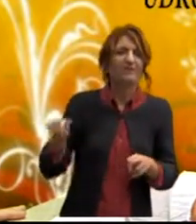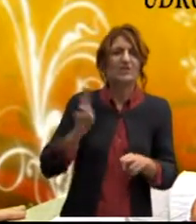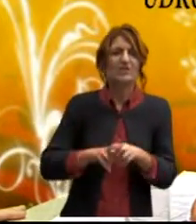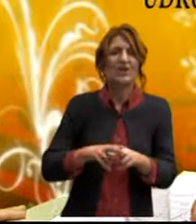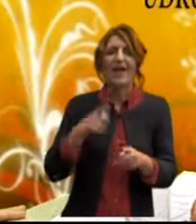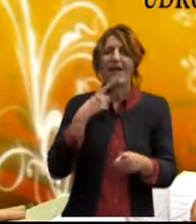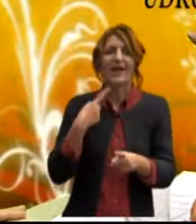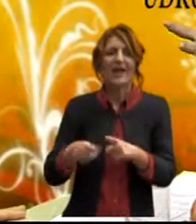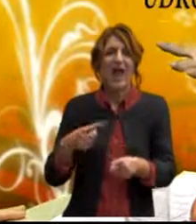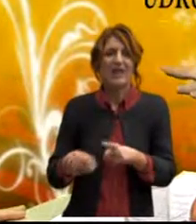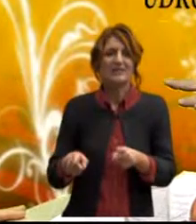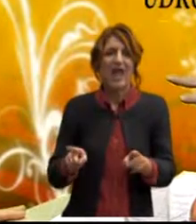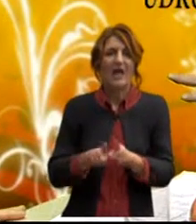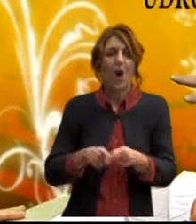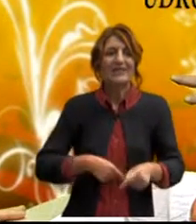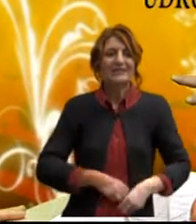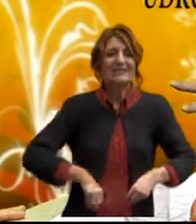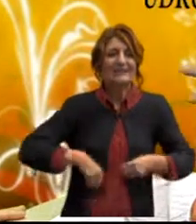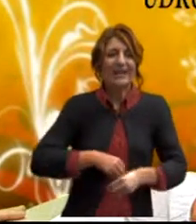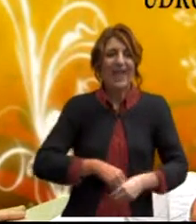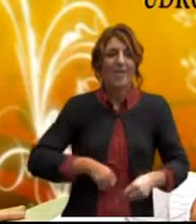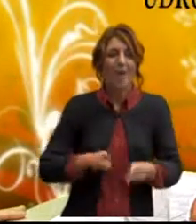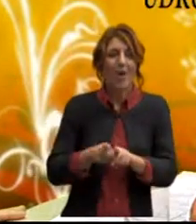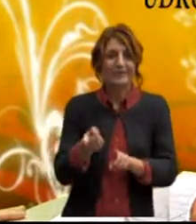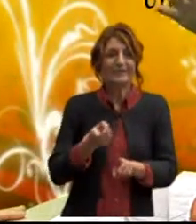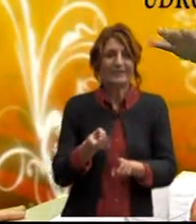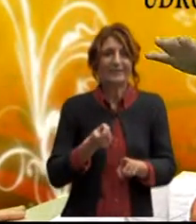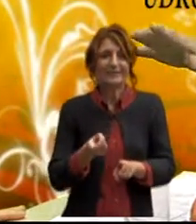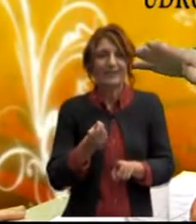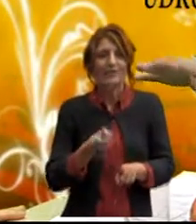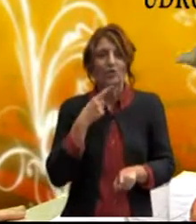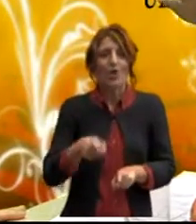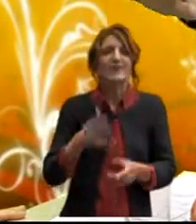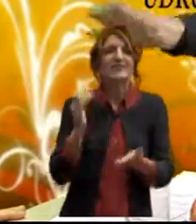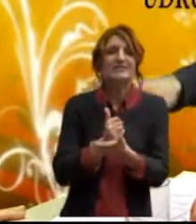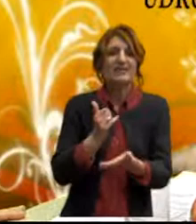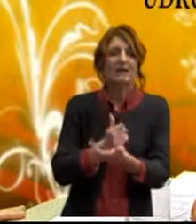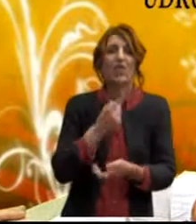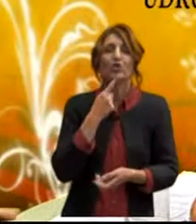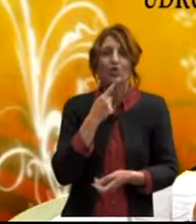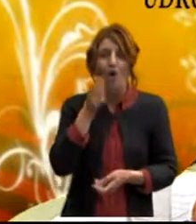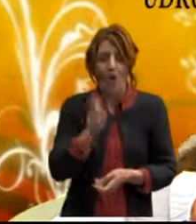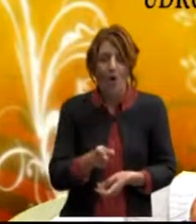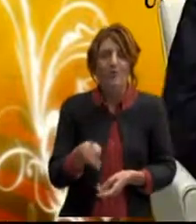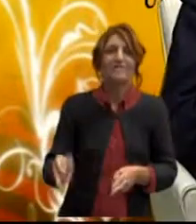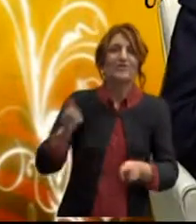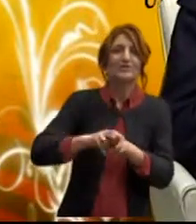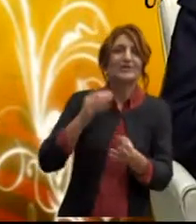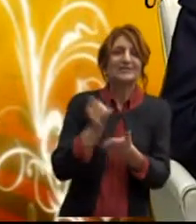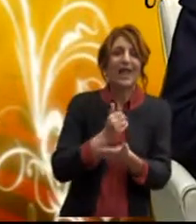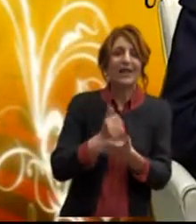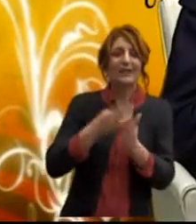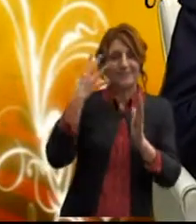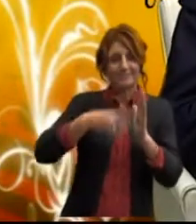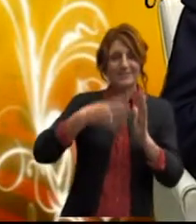najveći uzrok iritabilnog crijeva. On je rekao, najviše tu zarađuju tko? Psihijatri. Da, pazite, mi